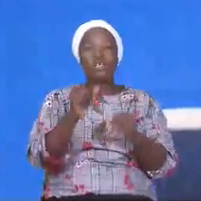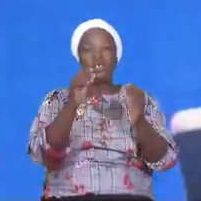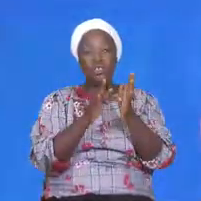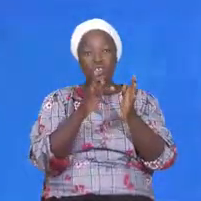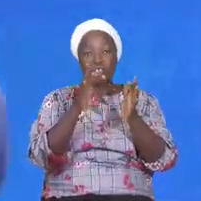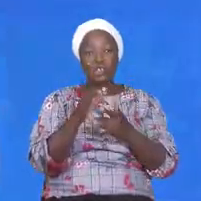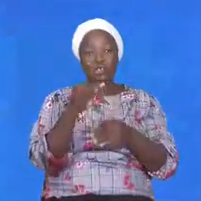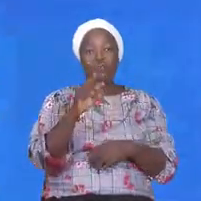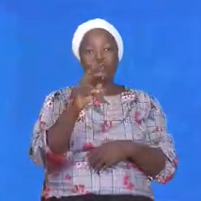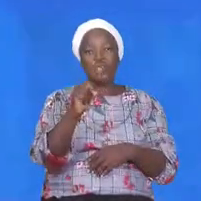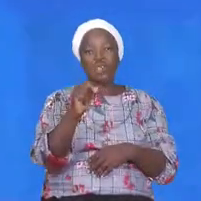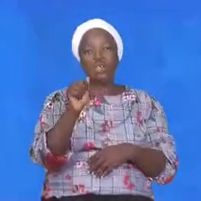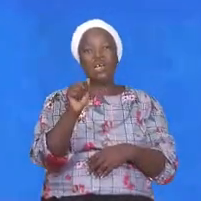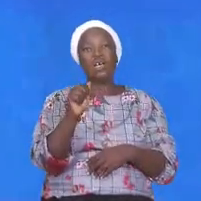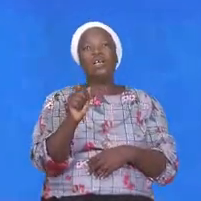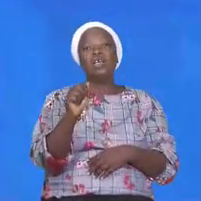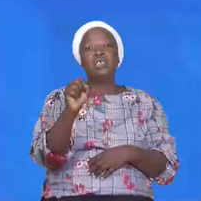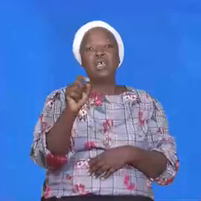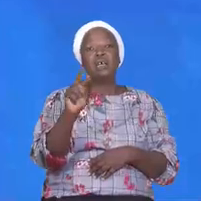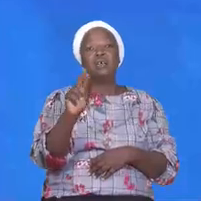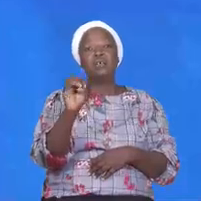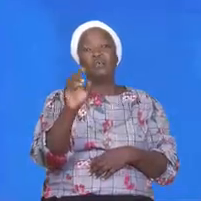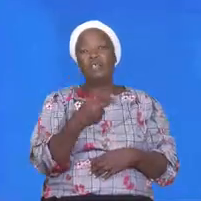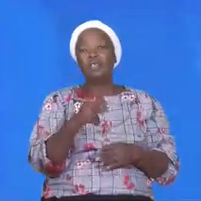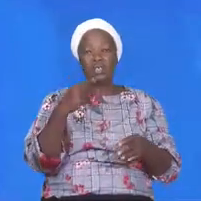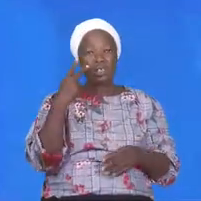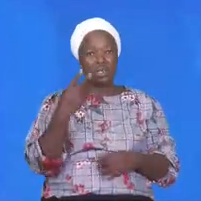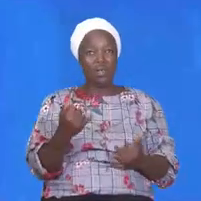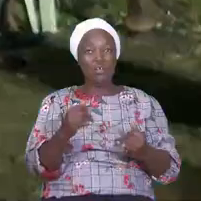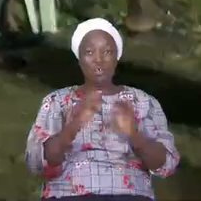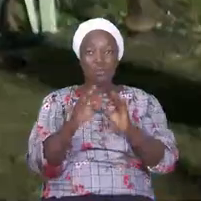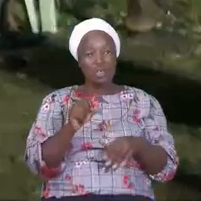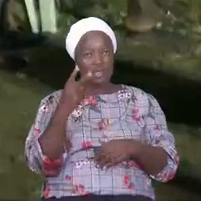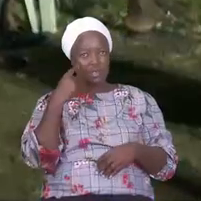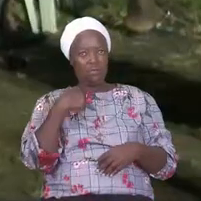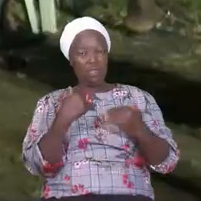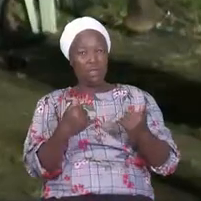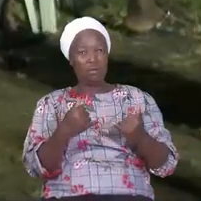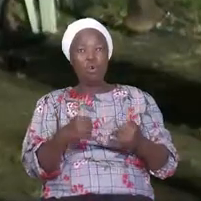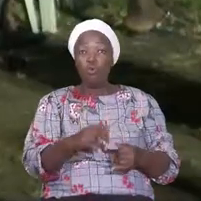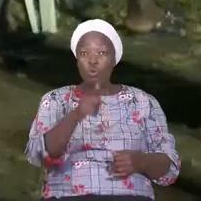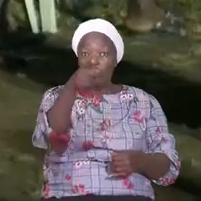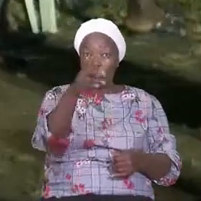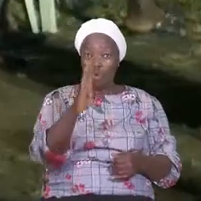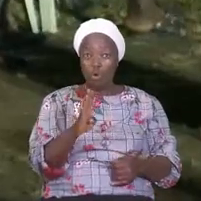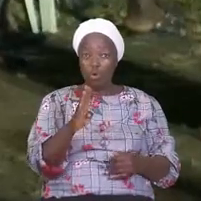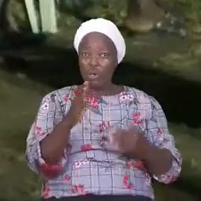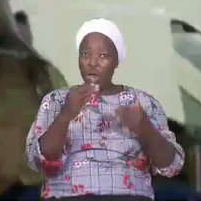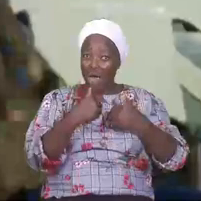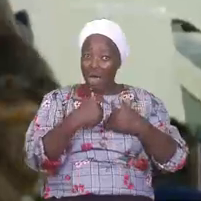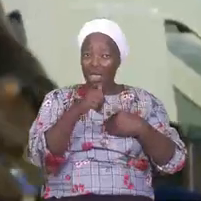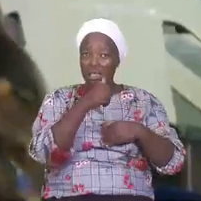Ouen, Jésus de Nazareth. Regardez ici, si vous pouvez.